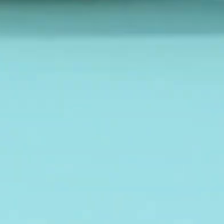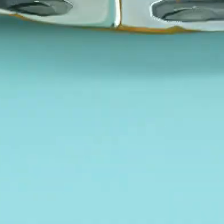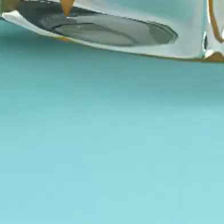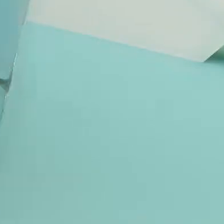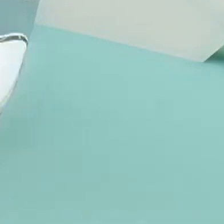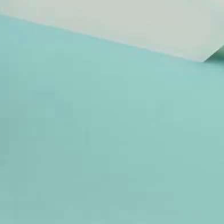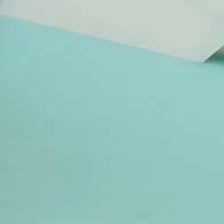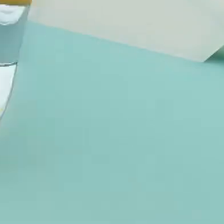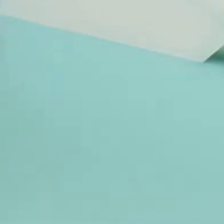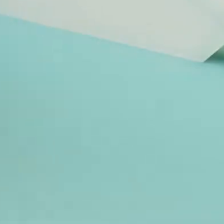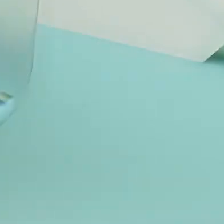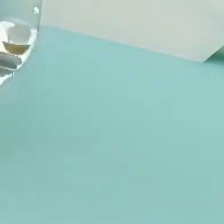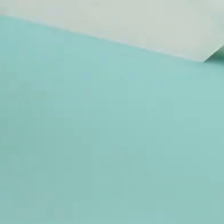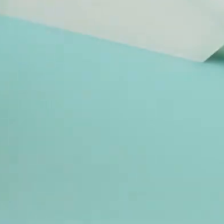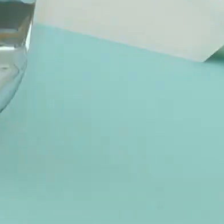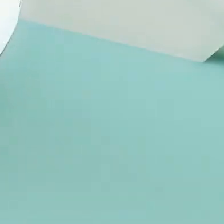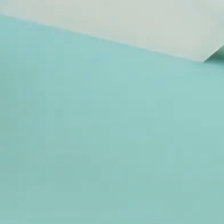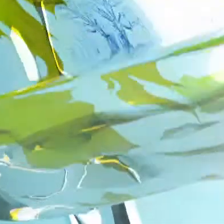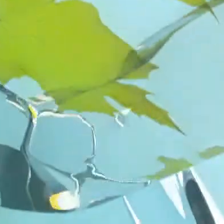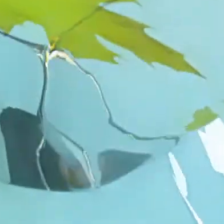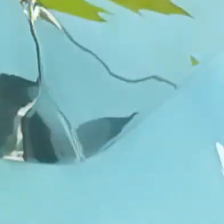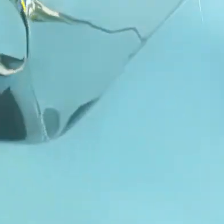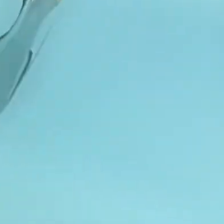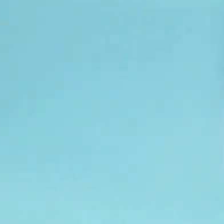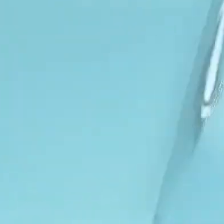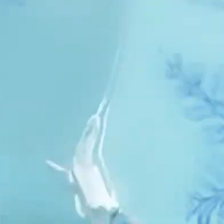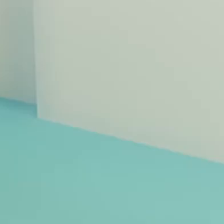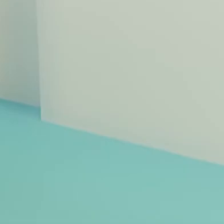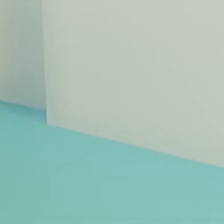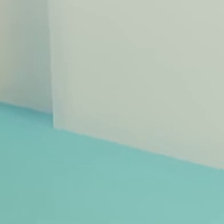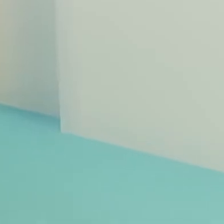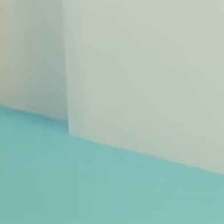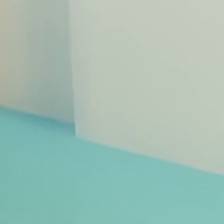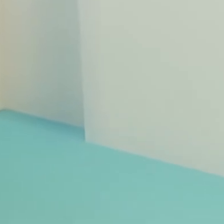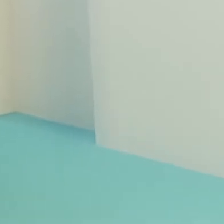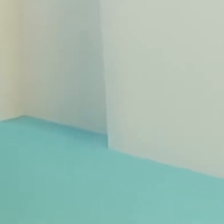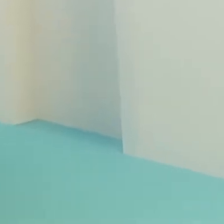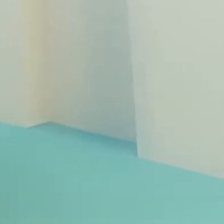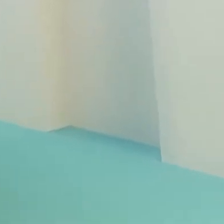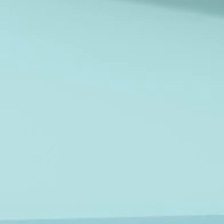We'll be right back.